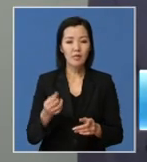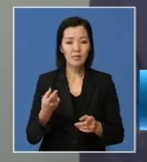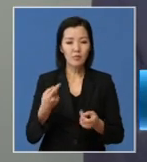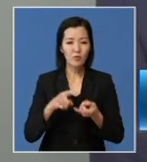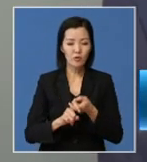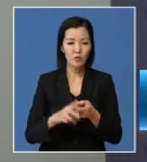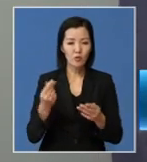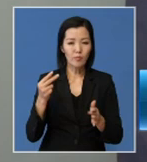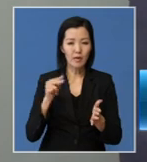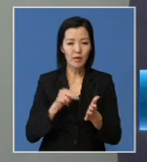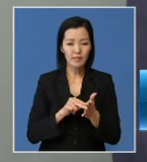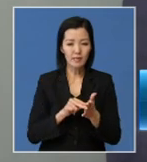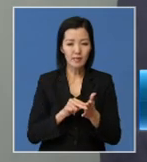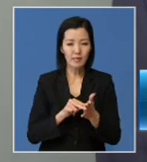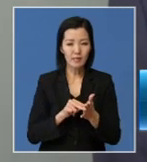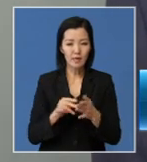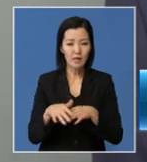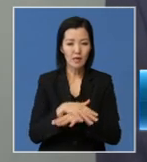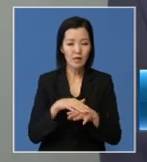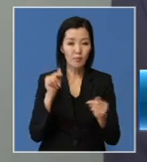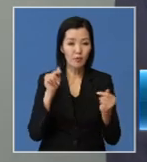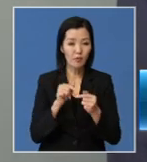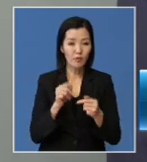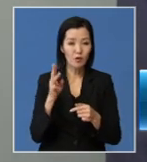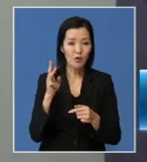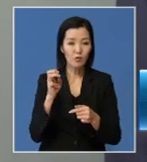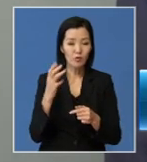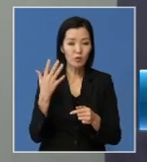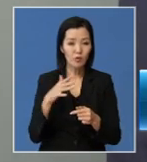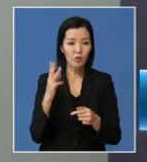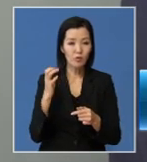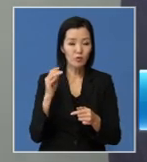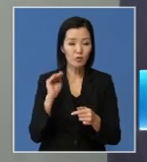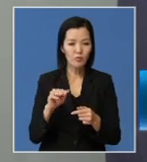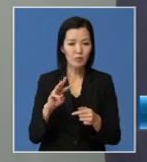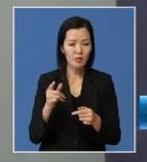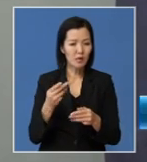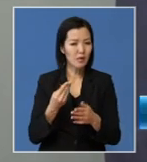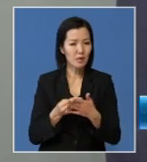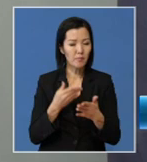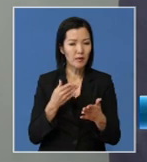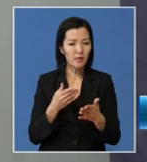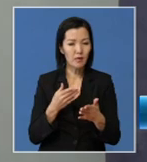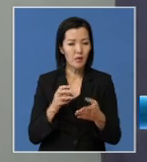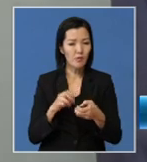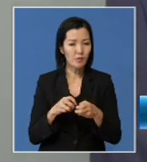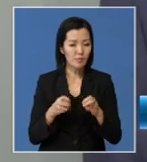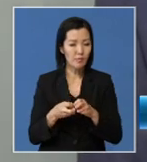жерлерде елдің наразылығын тудыруда, өйткені қымбат 350-400 мың деген. Сондықтан осы мәселені ары